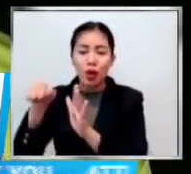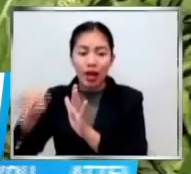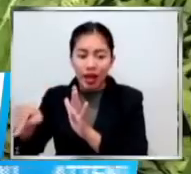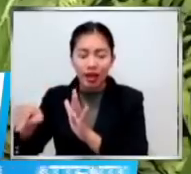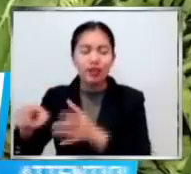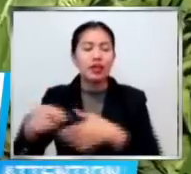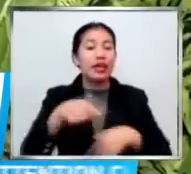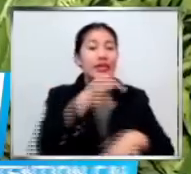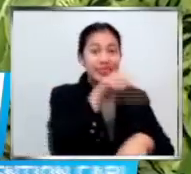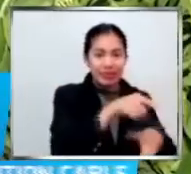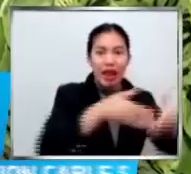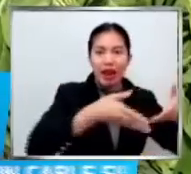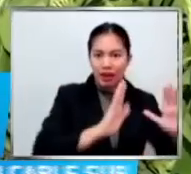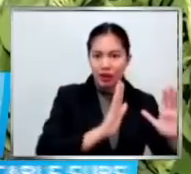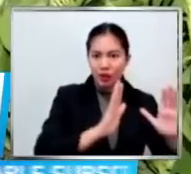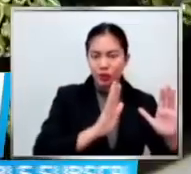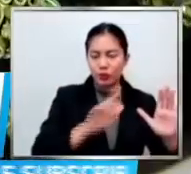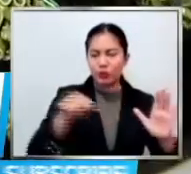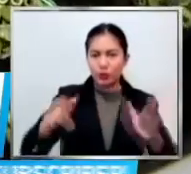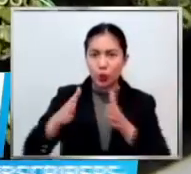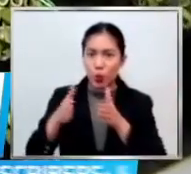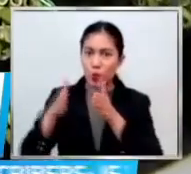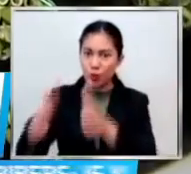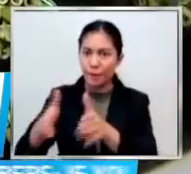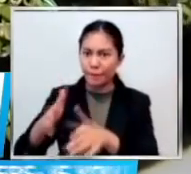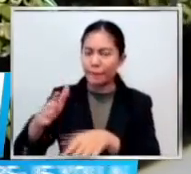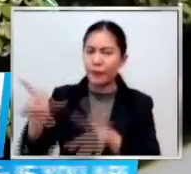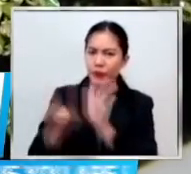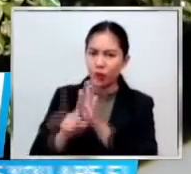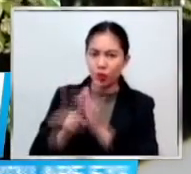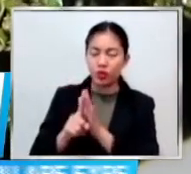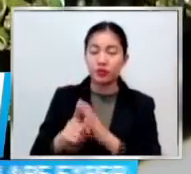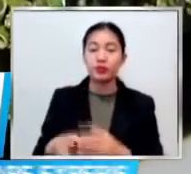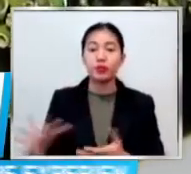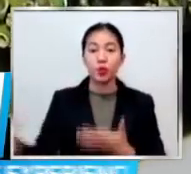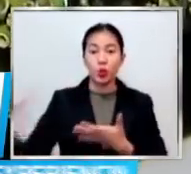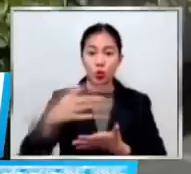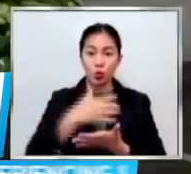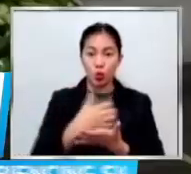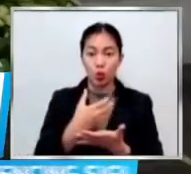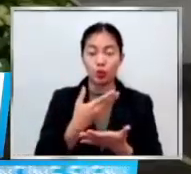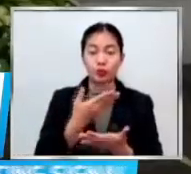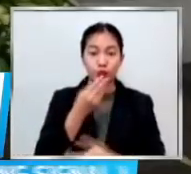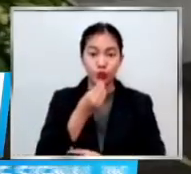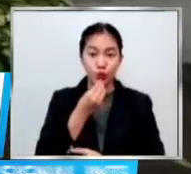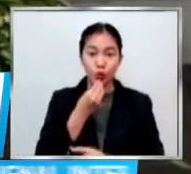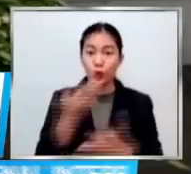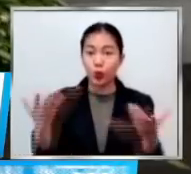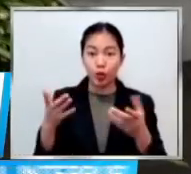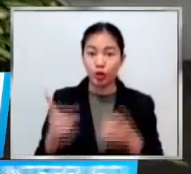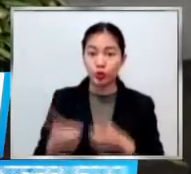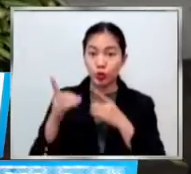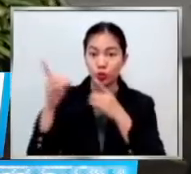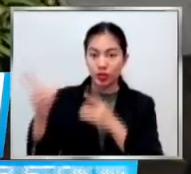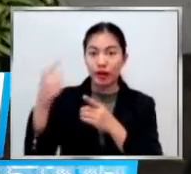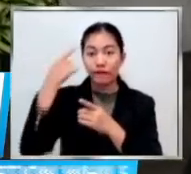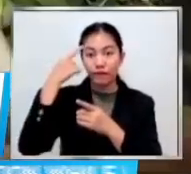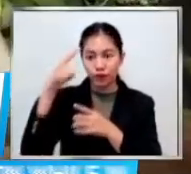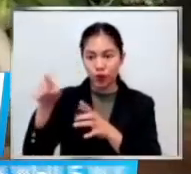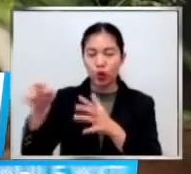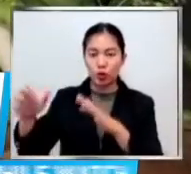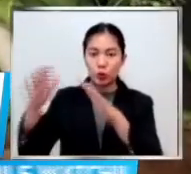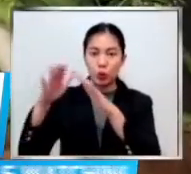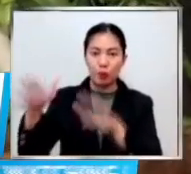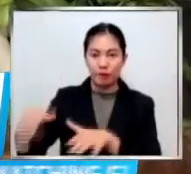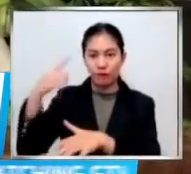bangkita. Idodonate daw sa mga temporary shelter para sa mga bata ang mga nakumpiskang paninda. Walang natikitang vendor, pero babala ng